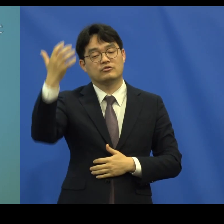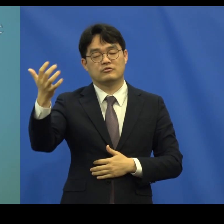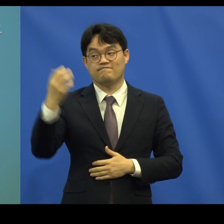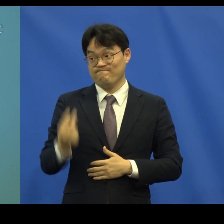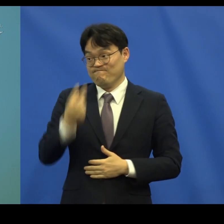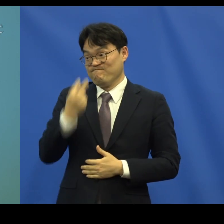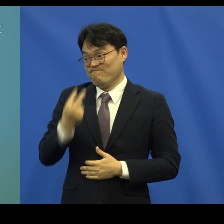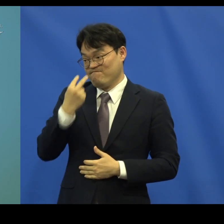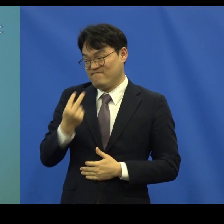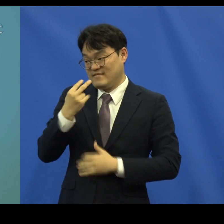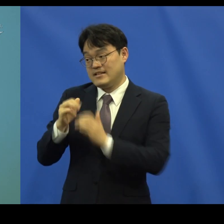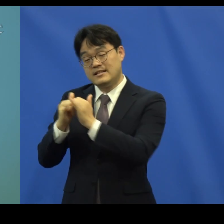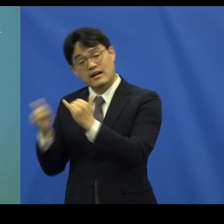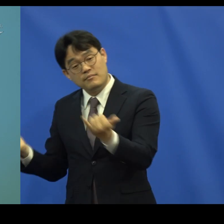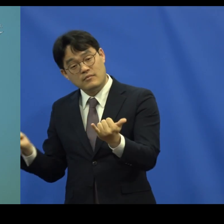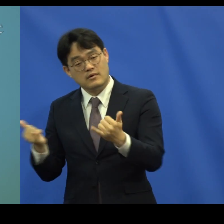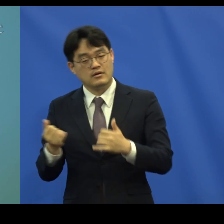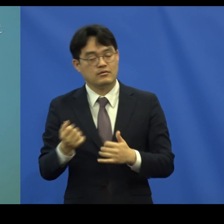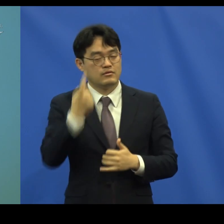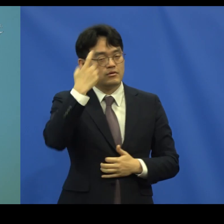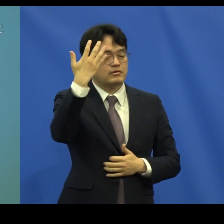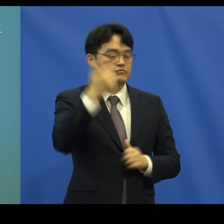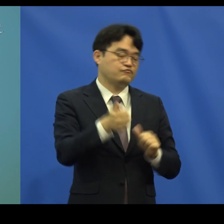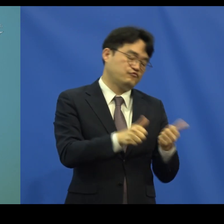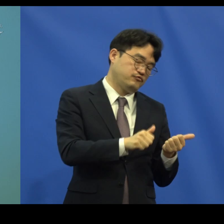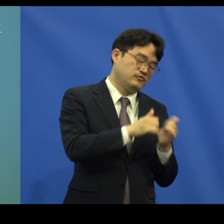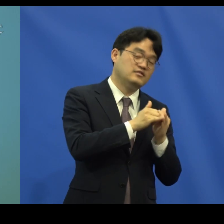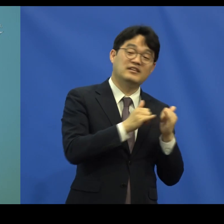이 경계에서는 엄청난 거예요.